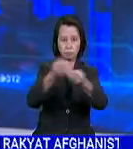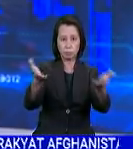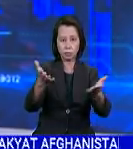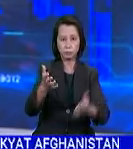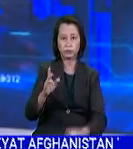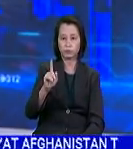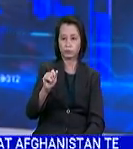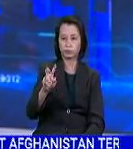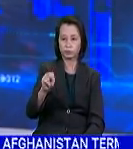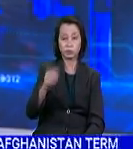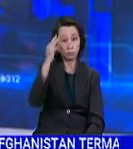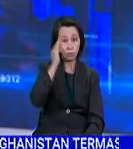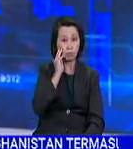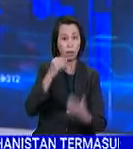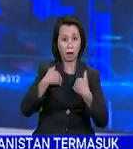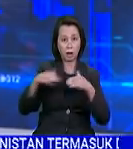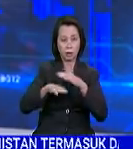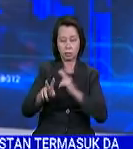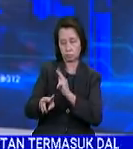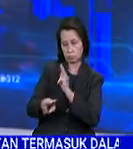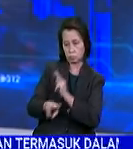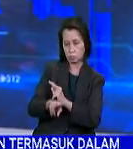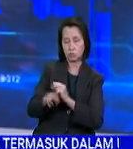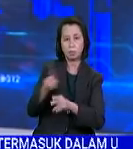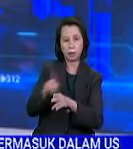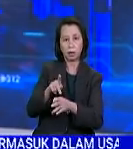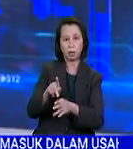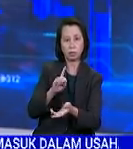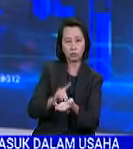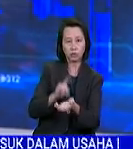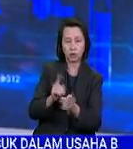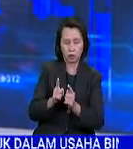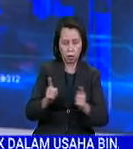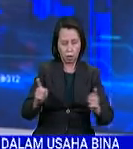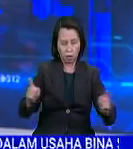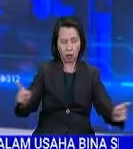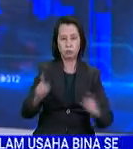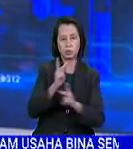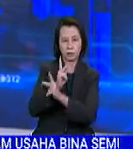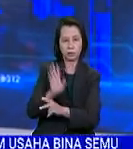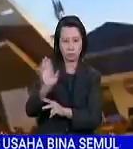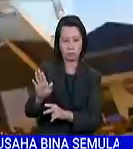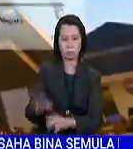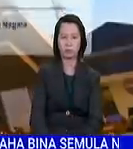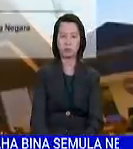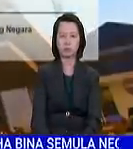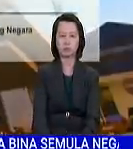tundok telah hadir akan berada di bawah pengawasan pakar perubatan sepanjang tempoh berkenaan